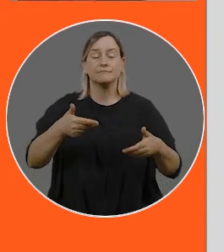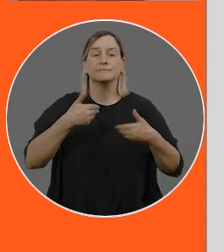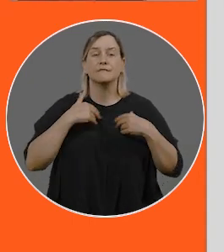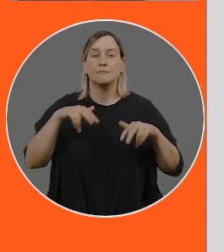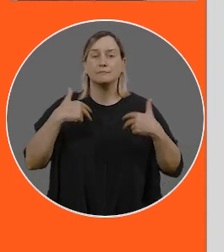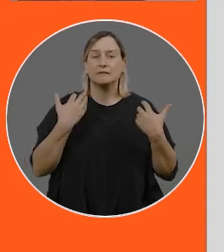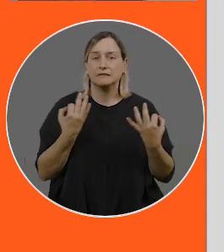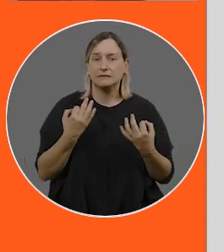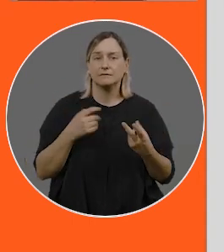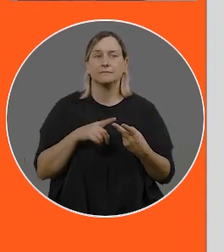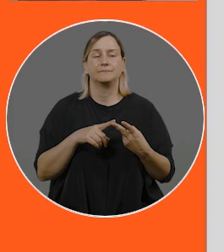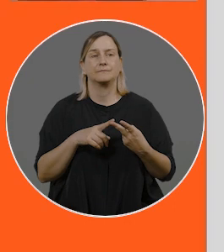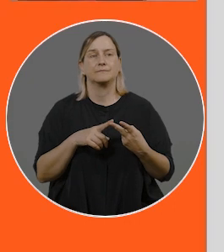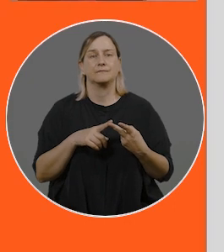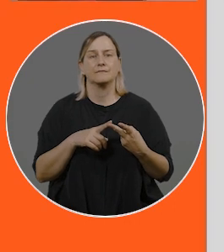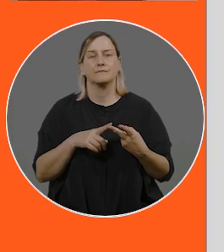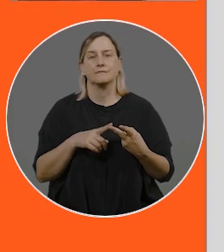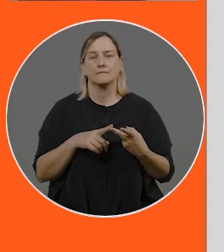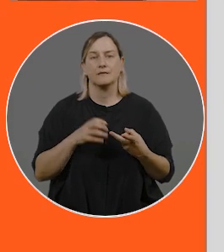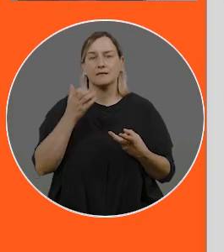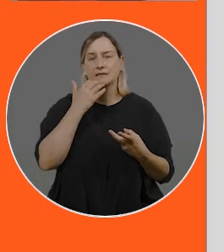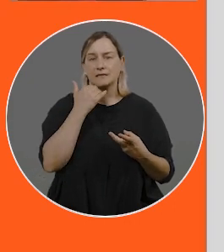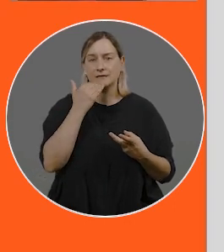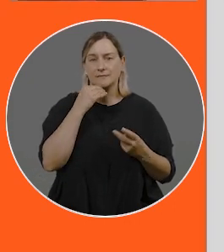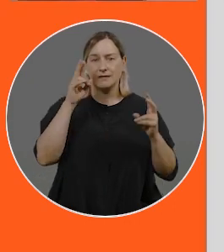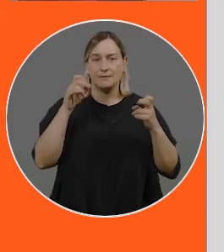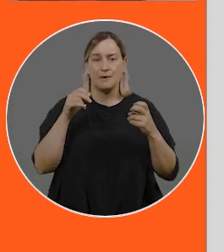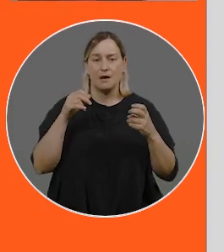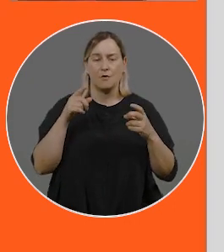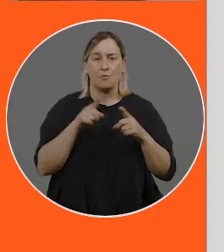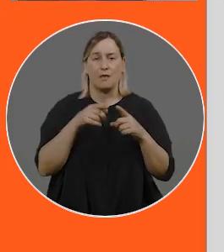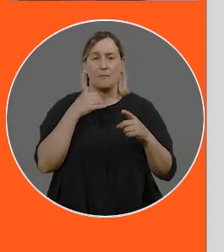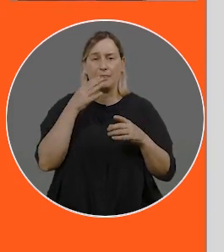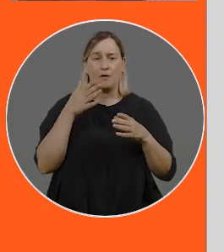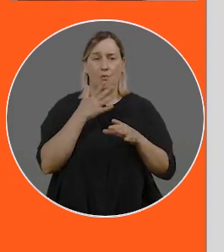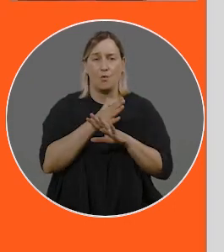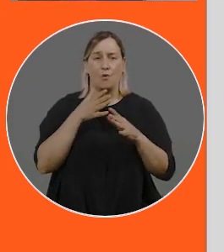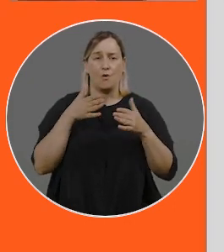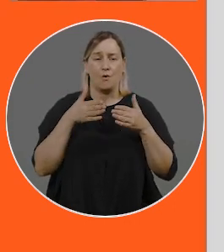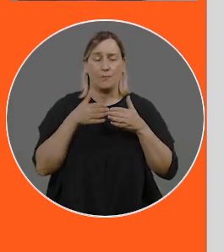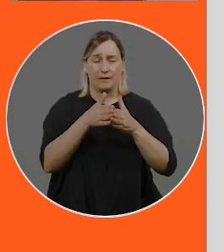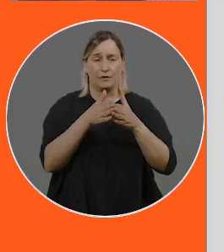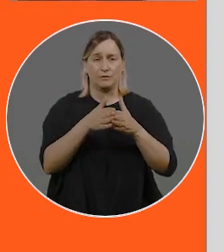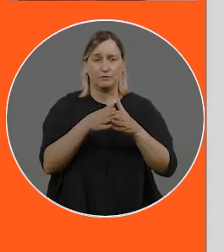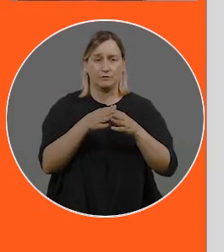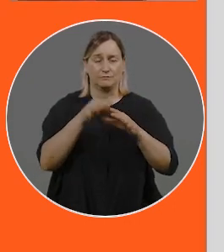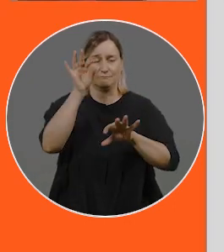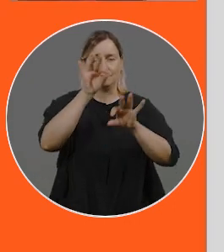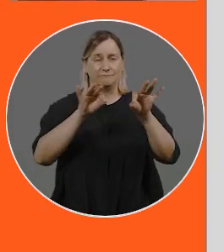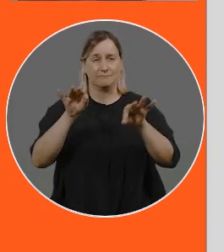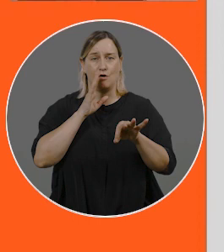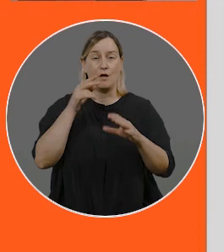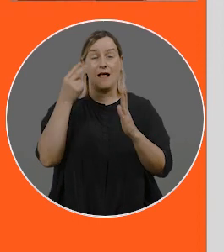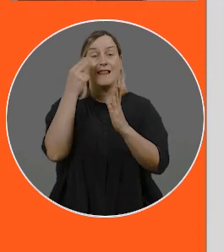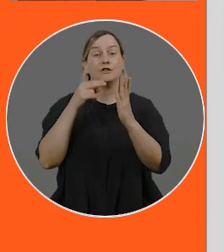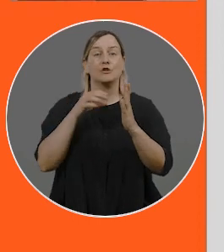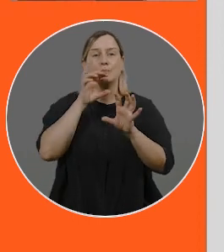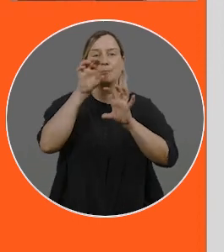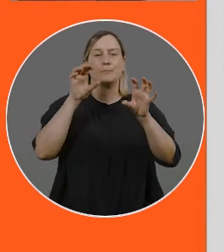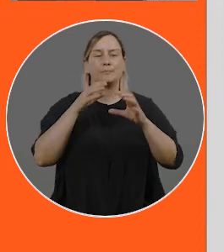recordeu, bueno, si coneixeu el joc dels vaixells, no? Aquests d'on dir la flota, doncs el lector de pantalla què fa?